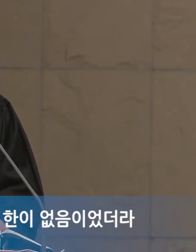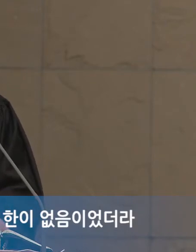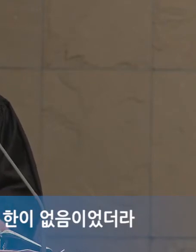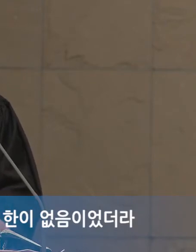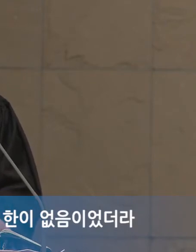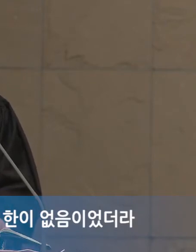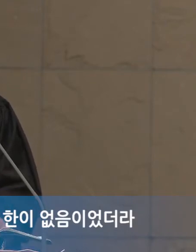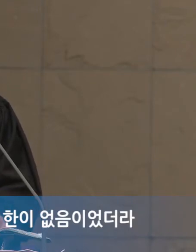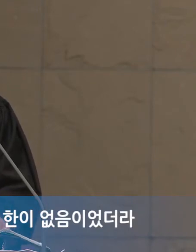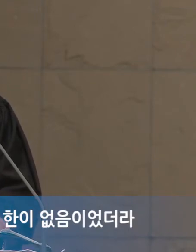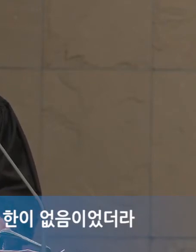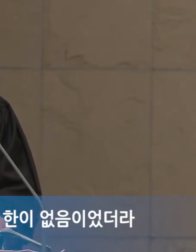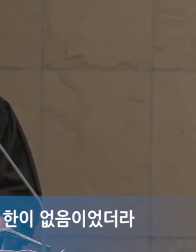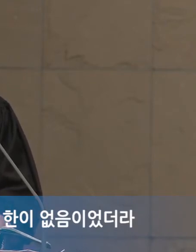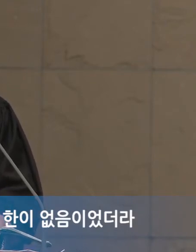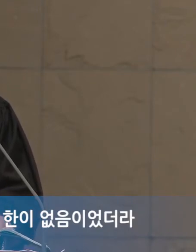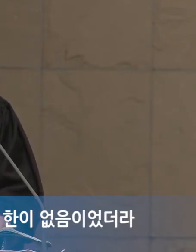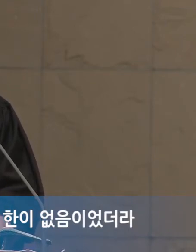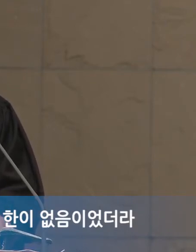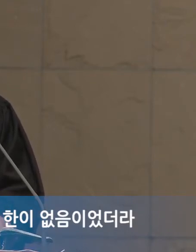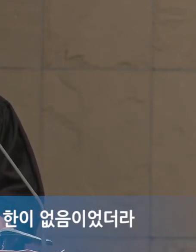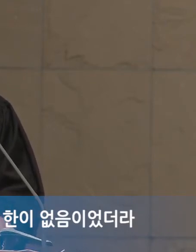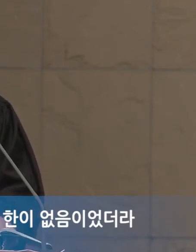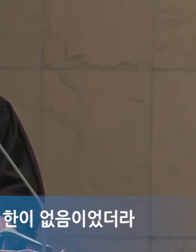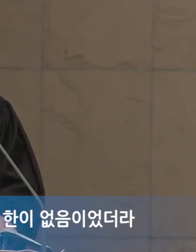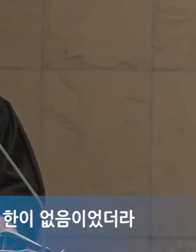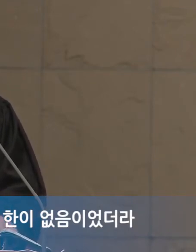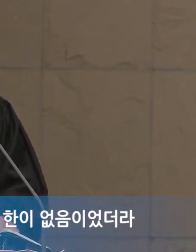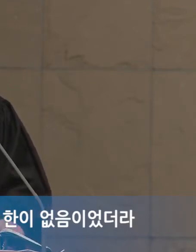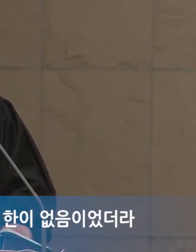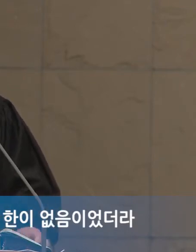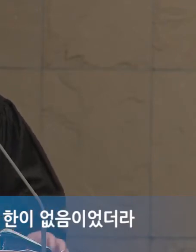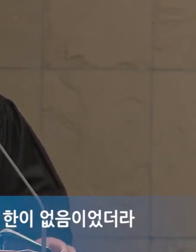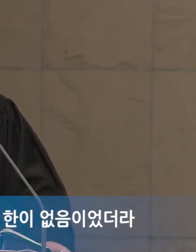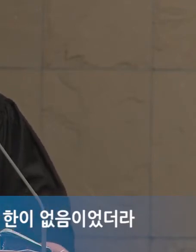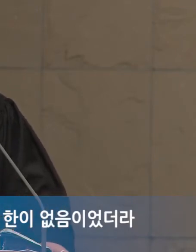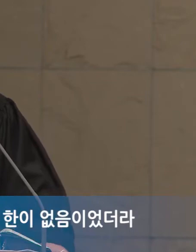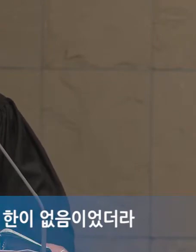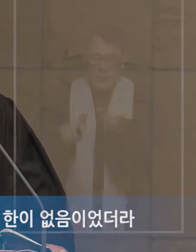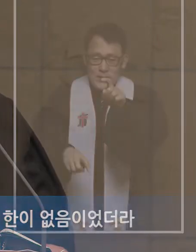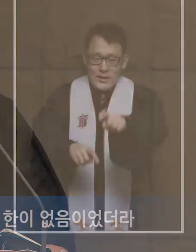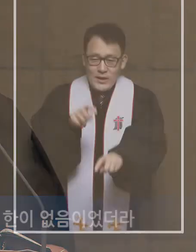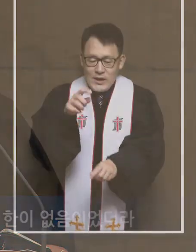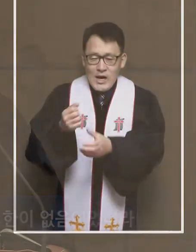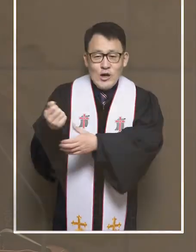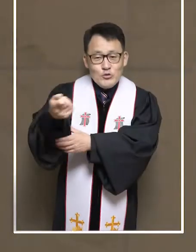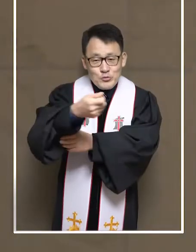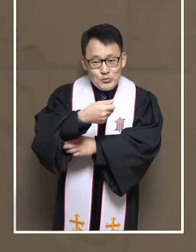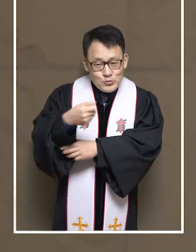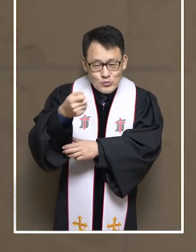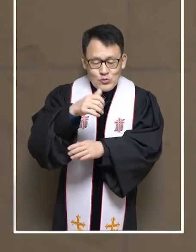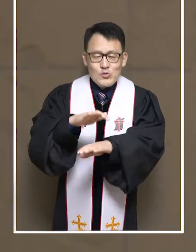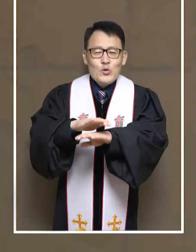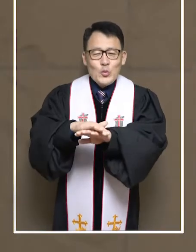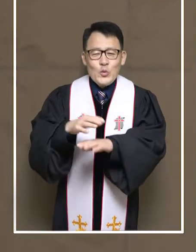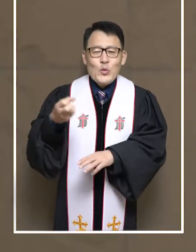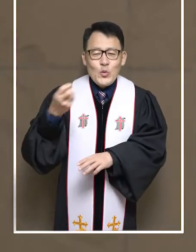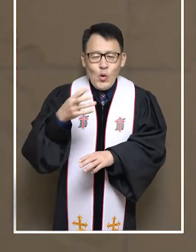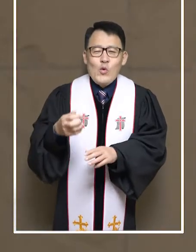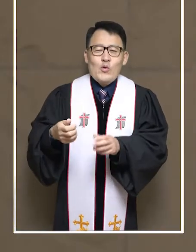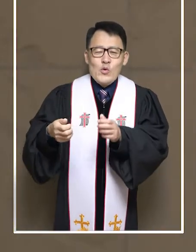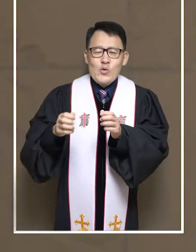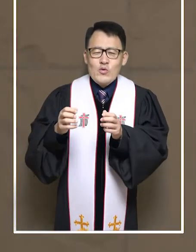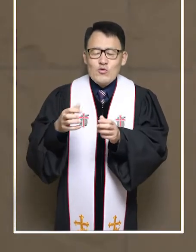그 수가 한이 없음이었더라. 이렇게 되어 있습니다. 요셉은 늘 밭에 나가서